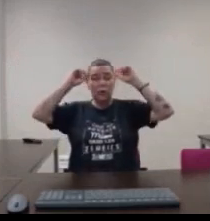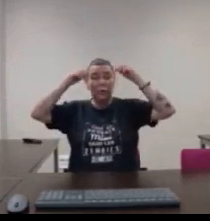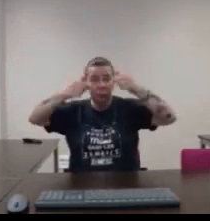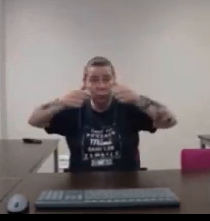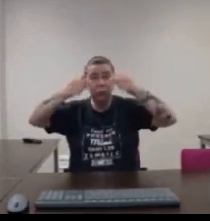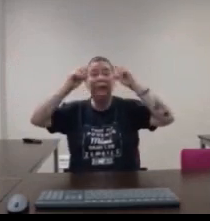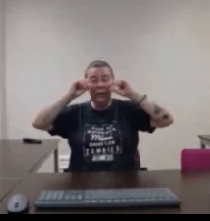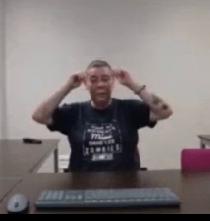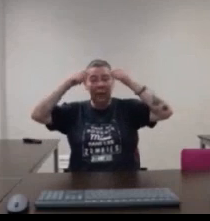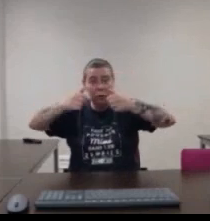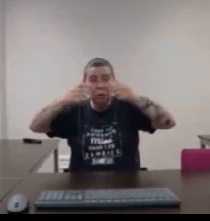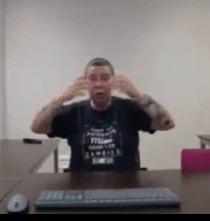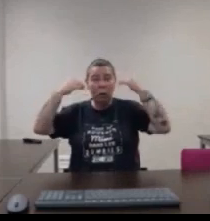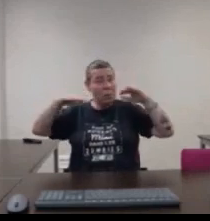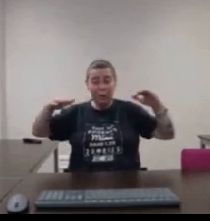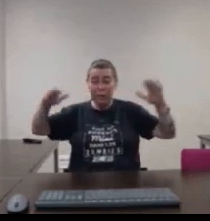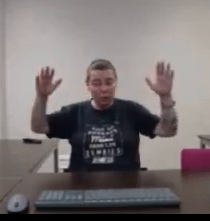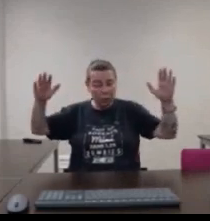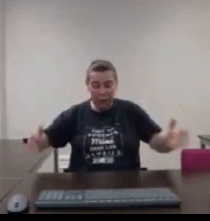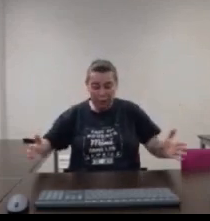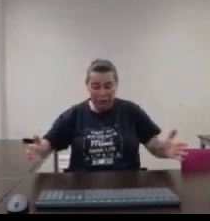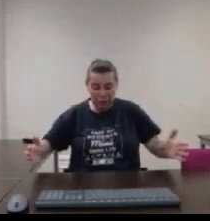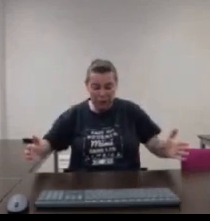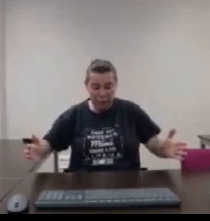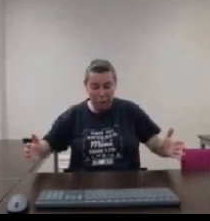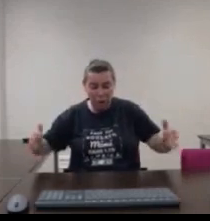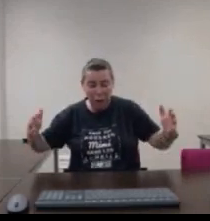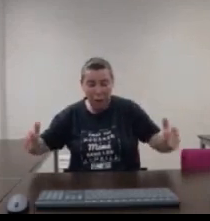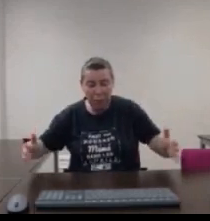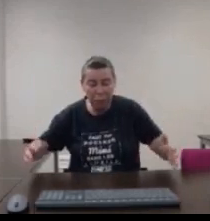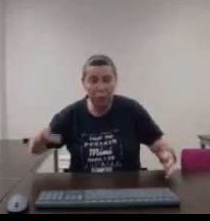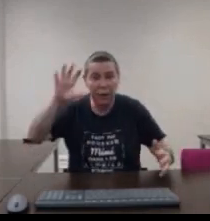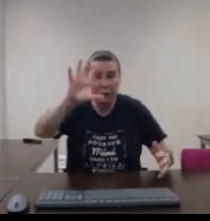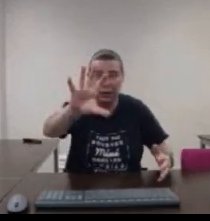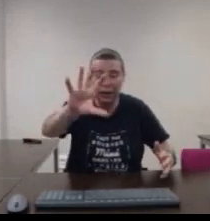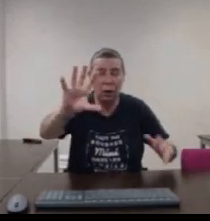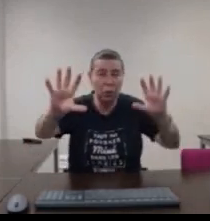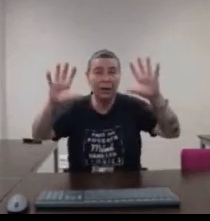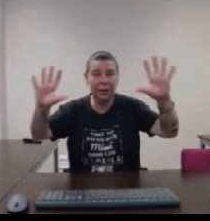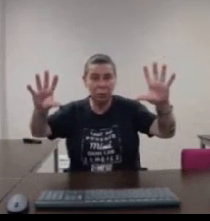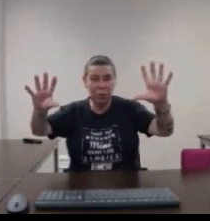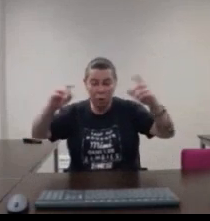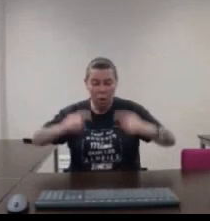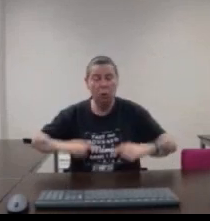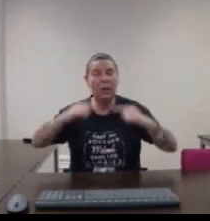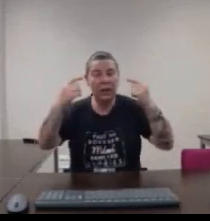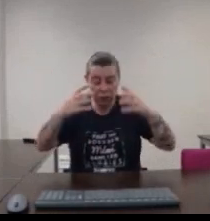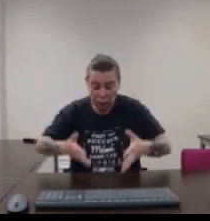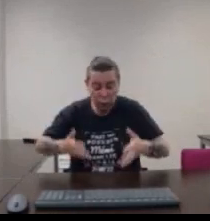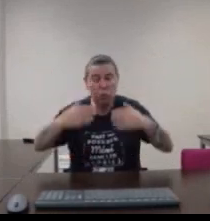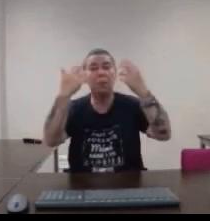les yeux sont sollicités. Donc, au même titre que vous êtes dans un environnement un peu sombre et votre écran lui est très lumineux,